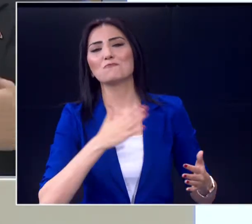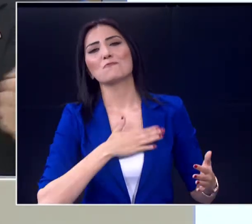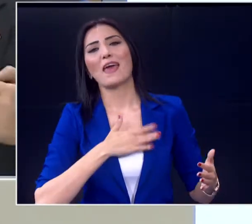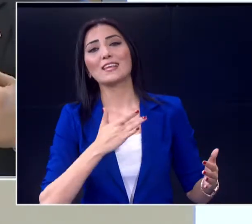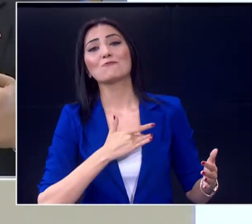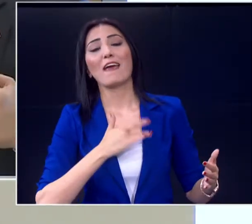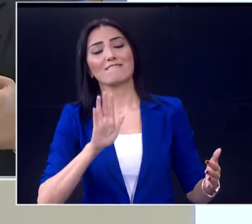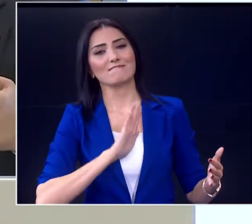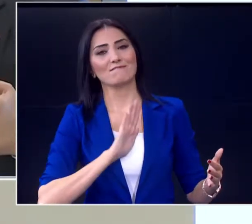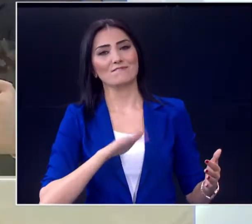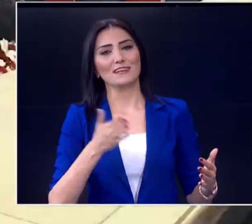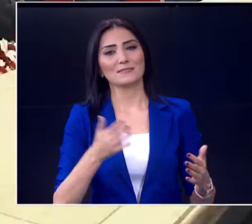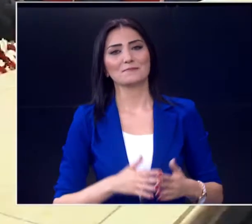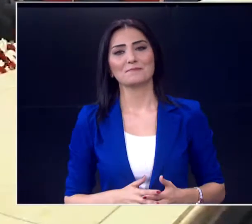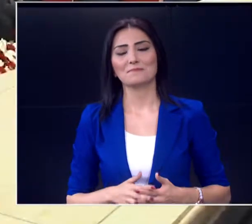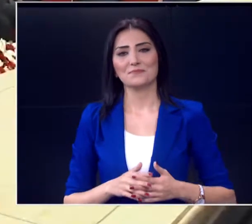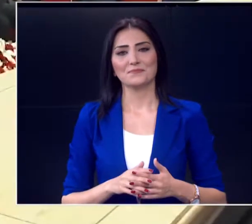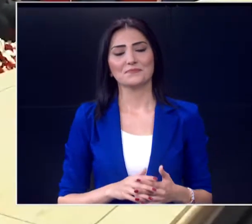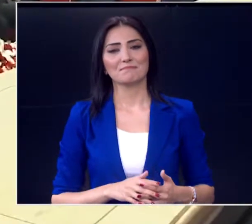Yürek, yürek.